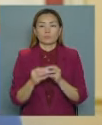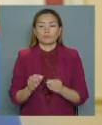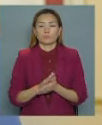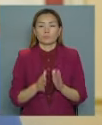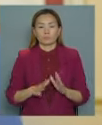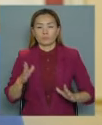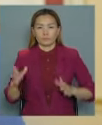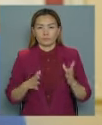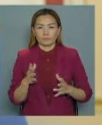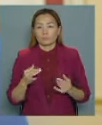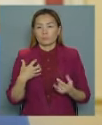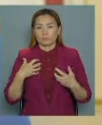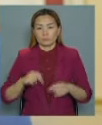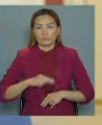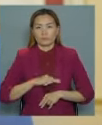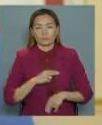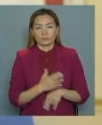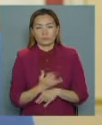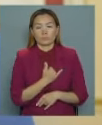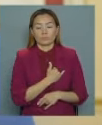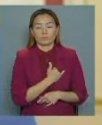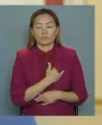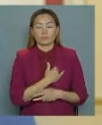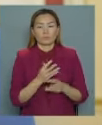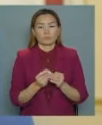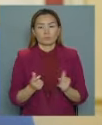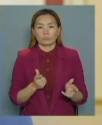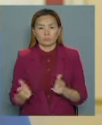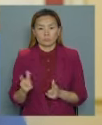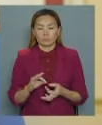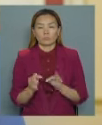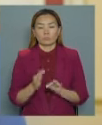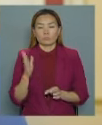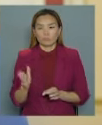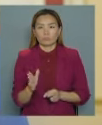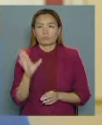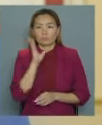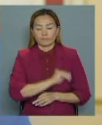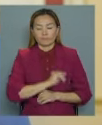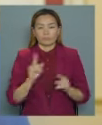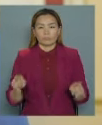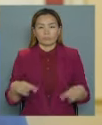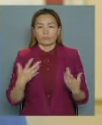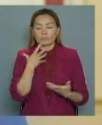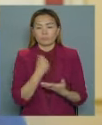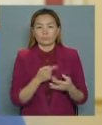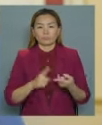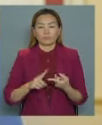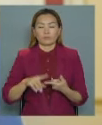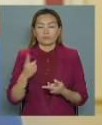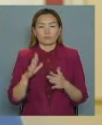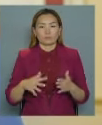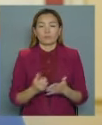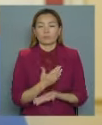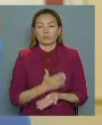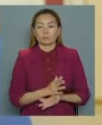системной подготовки и упорного труда я, систематически готовясь к олимпиаде, сумела превзойти своих сверстников и занять первое